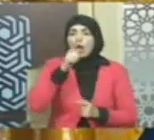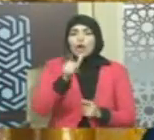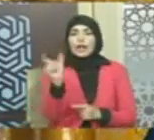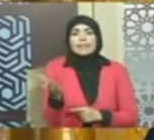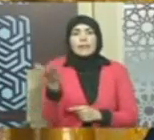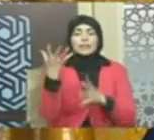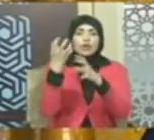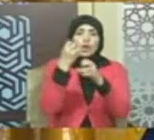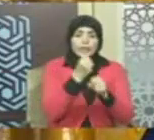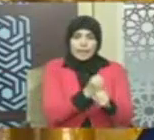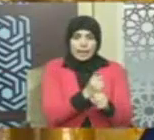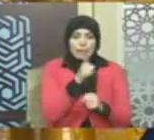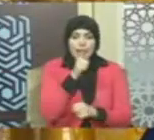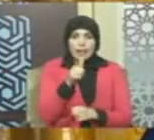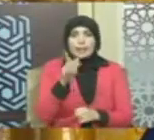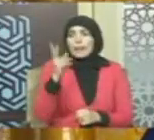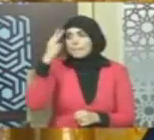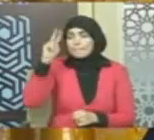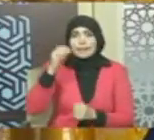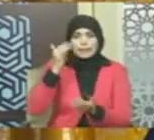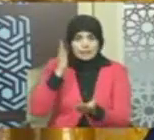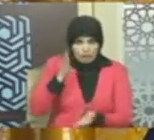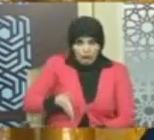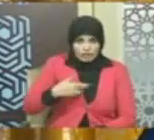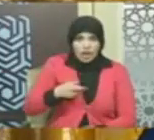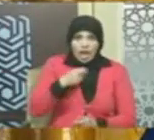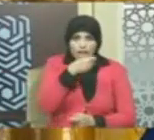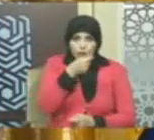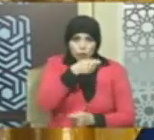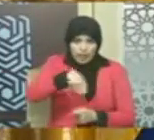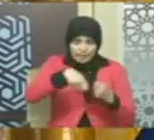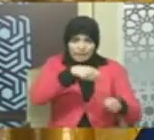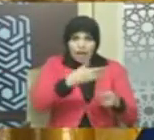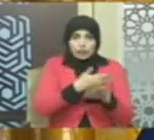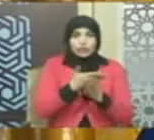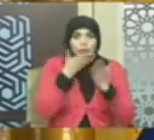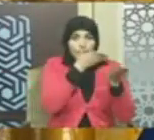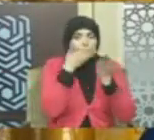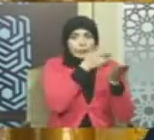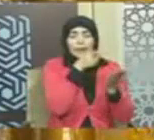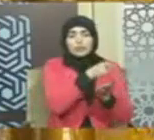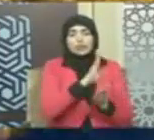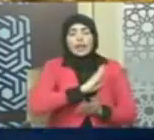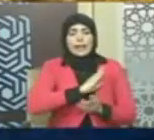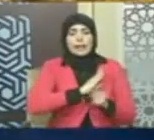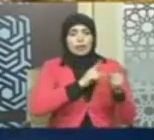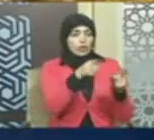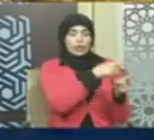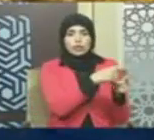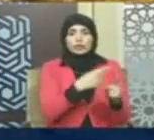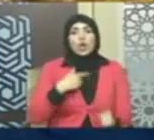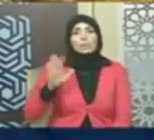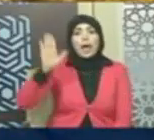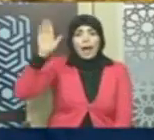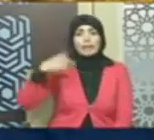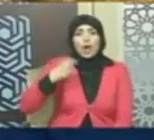فله الجنة، فجهزه عثمان بن عفان، جهز ثلث الجيش وحده. وجلس